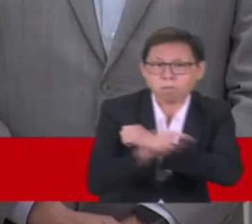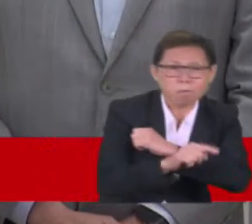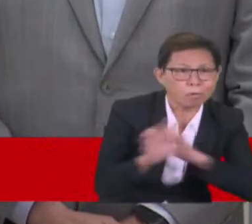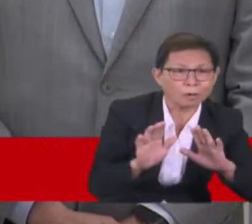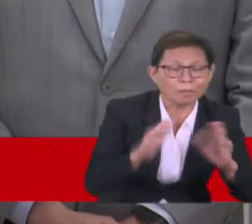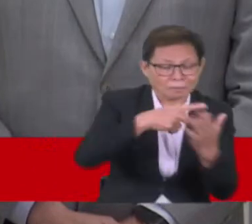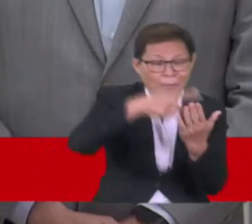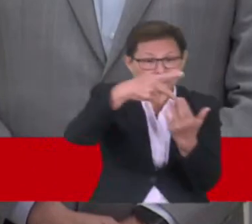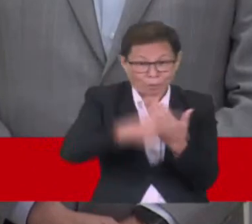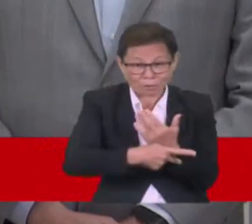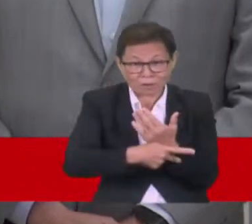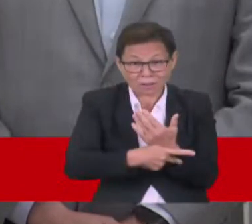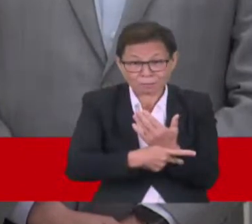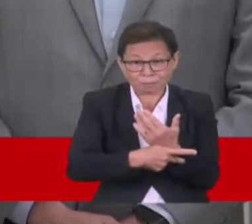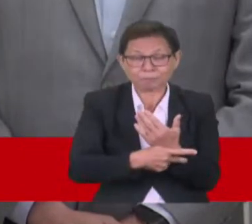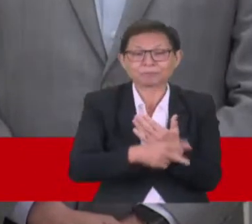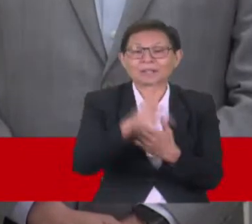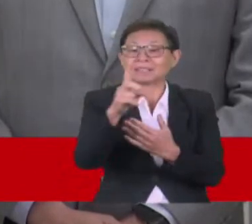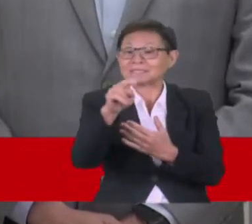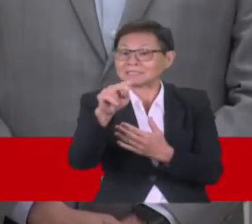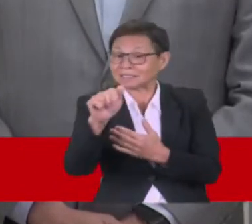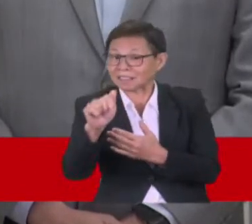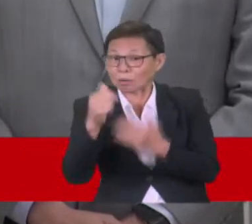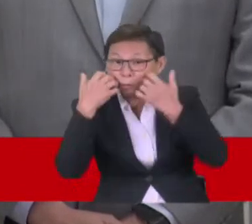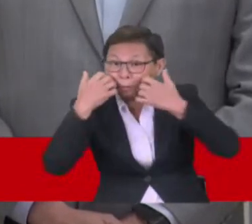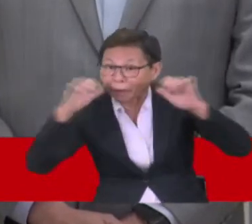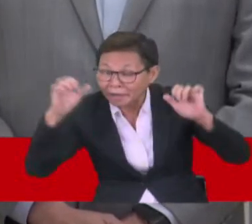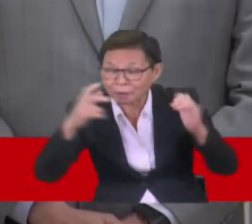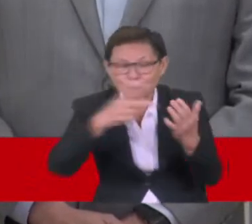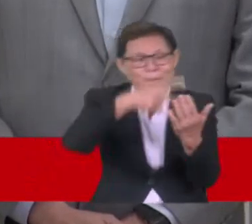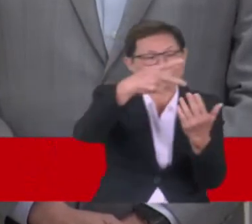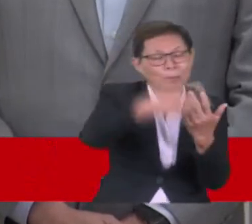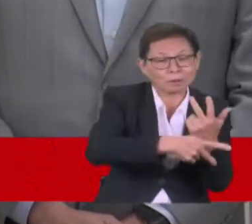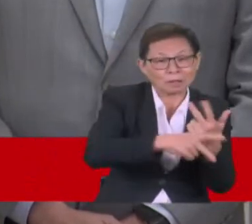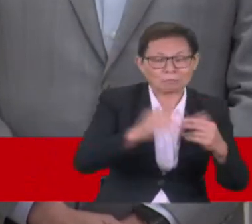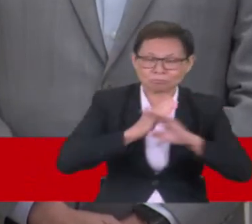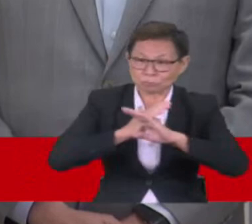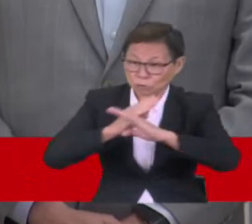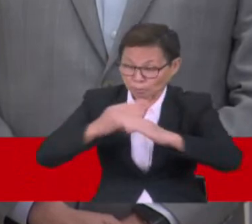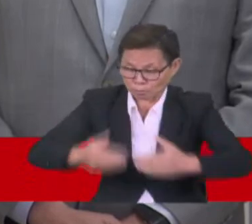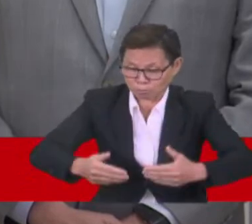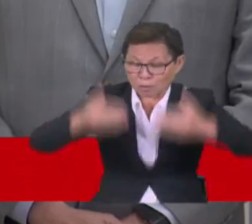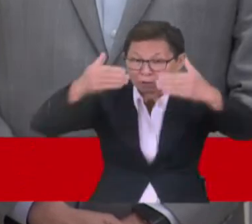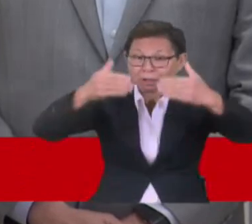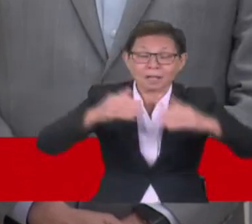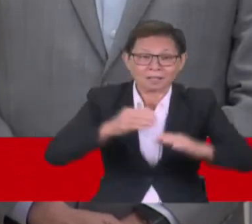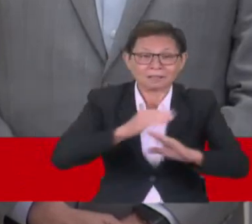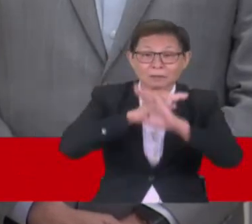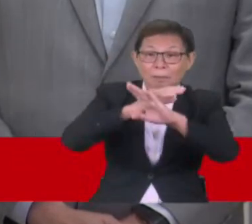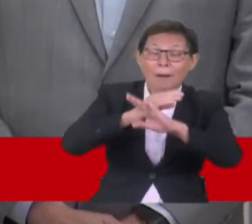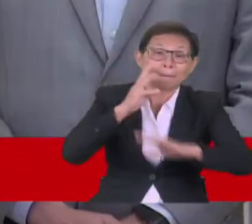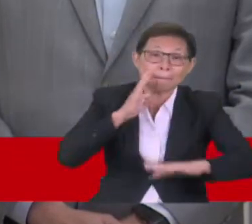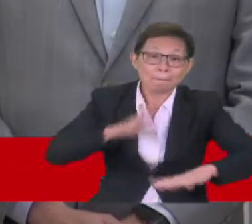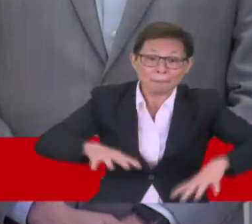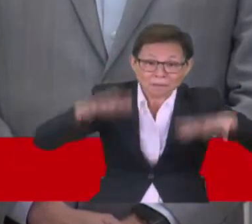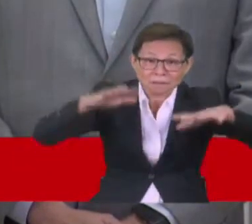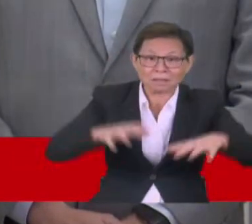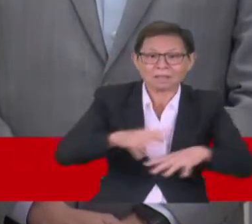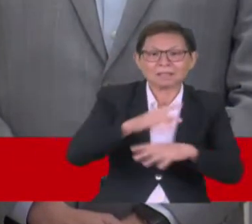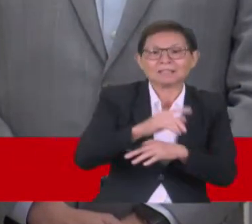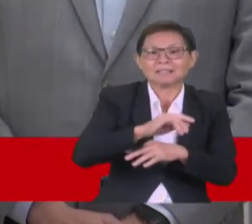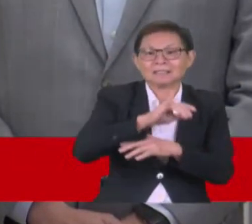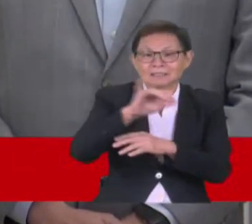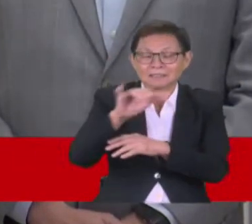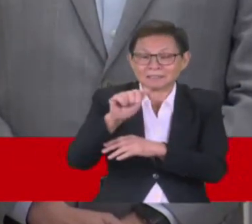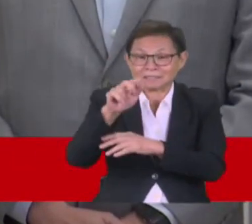siapanya Danau Wibawa Project tebatan banjir dan Wibawa nih semasa PCP